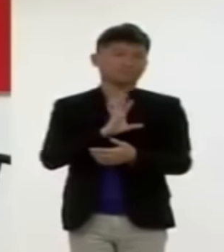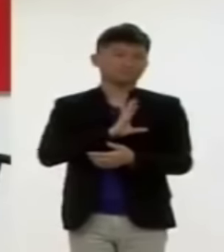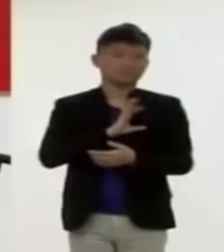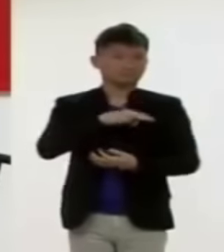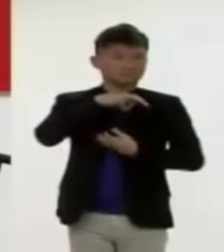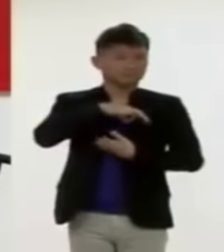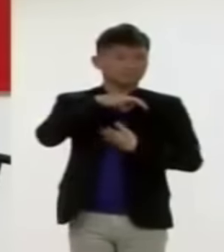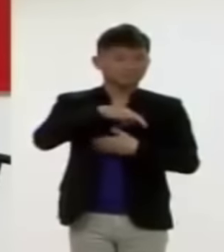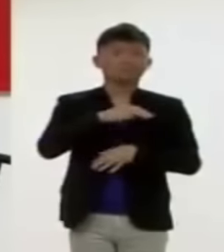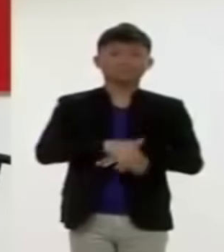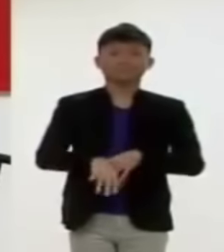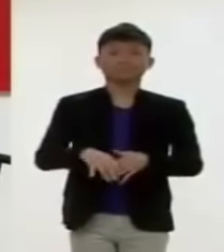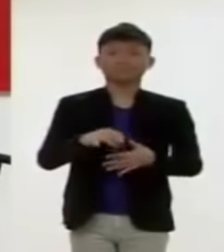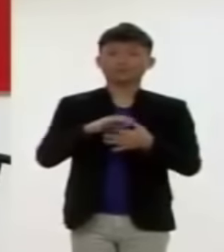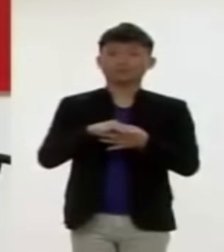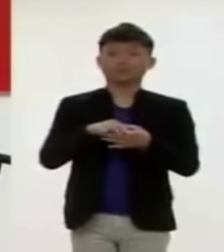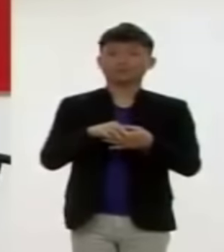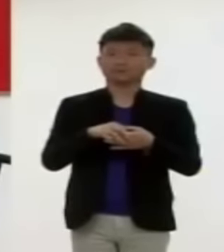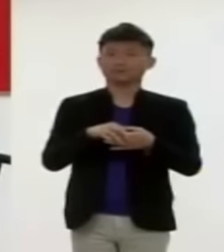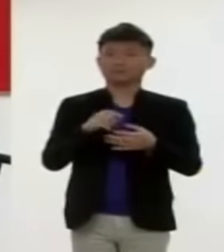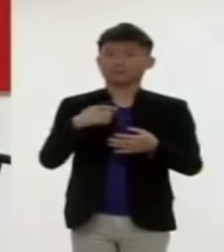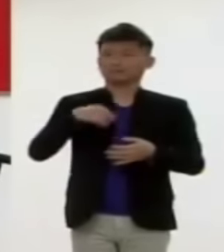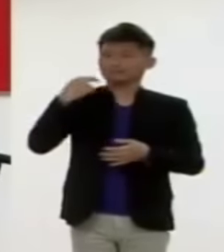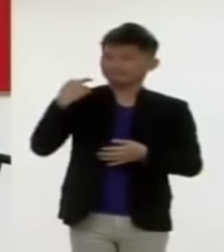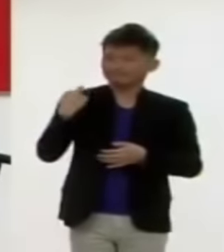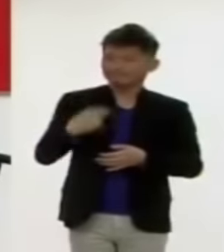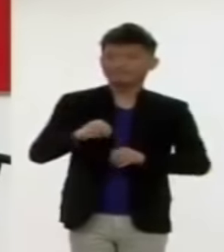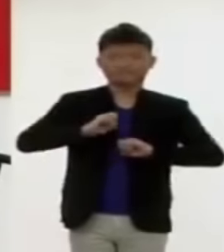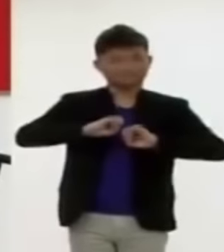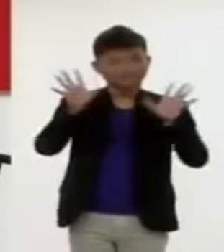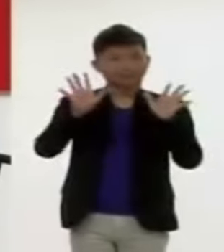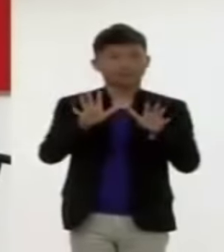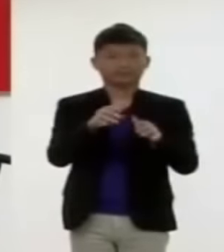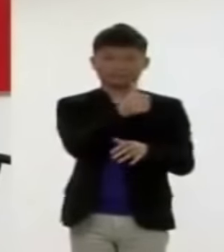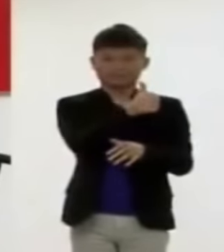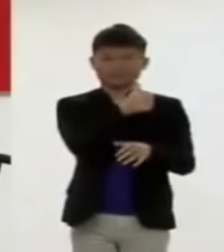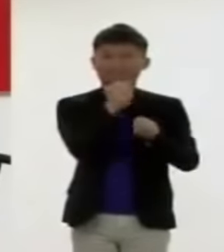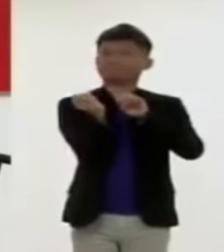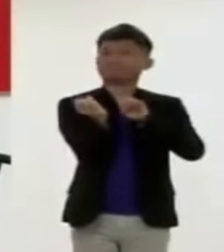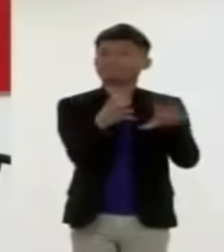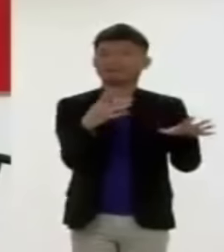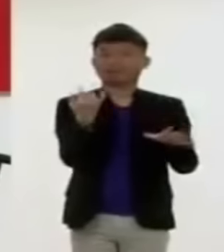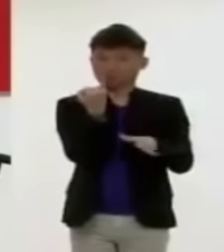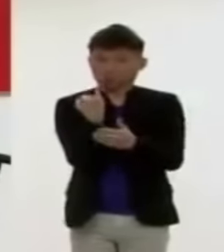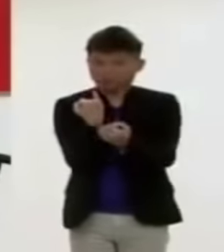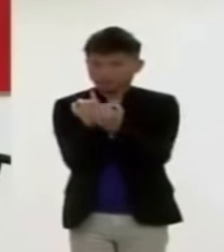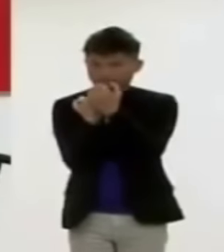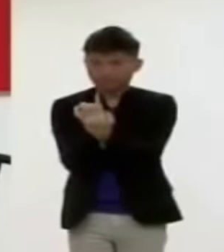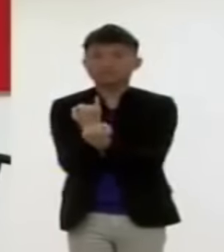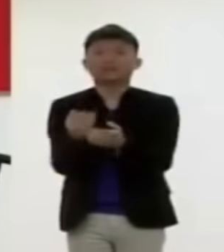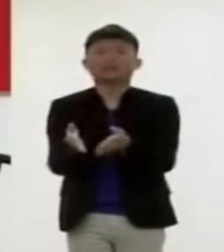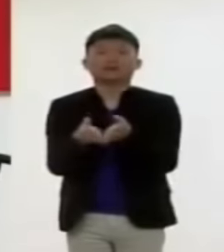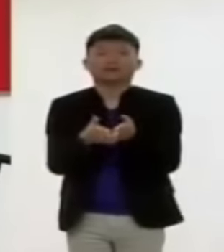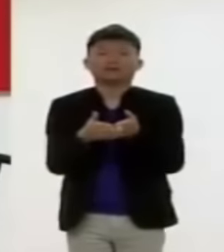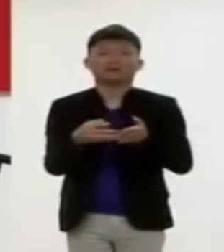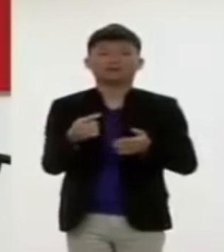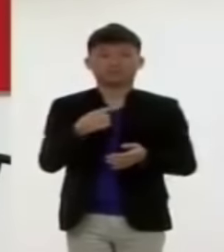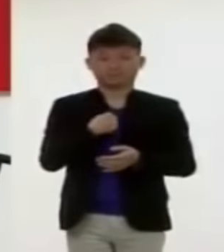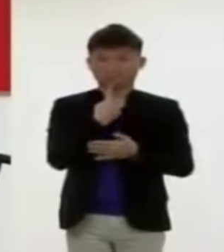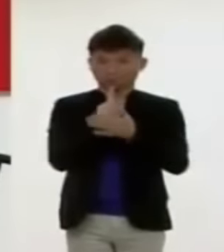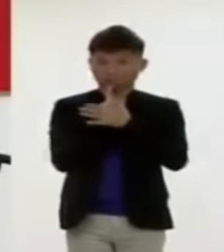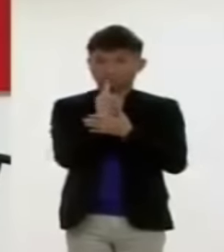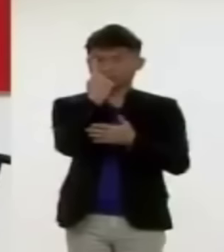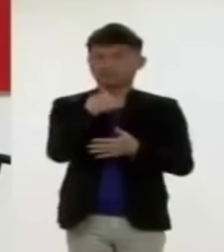隐忧。所以从这个上面，我要再呼吁大家弃南防御，只有我没有财团的背